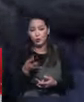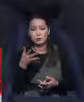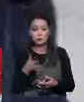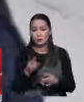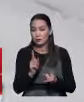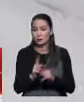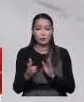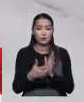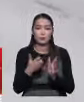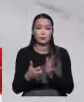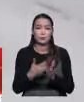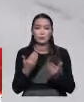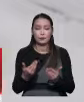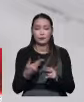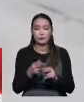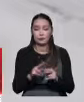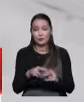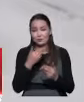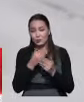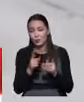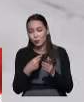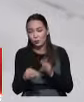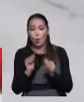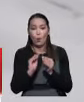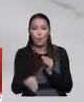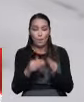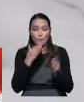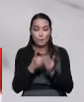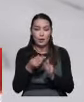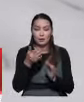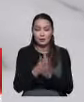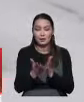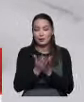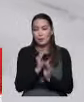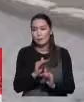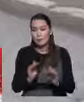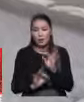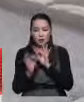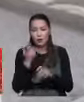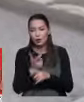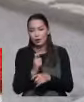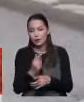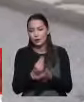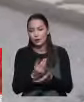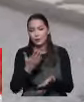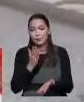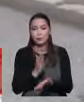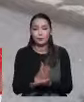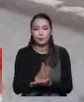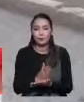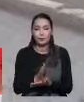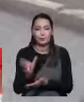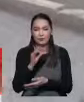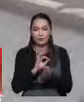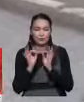ғой. Жай шақ түйіп алсаң, бір 10 мыңға жақын асып кетеді. Әсіресе балалардың дәрі-дәрмектері өте қымбат тапты. Қартайғаннан кейін қарт кісілердің бәрі барады